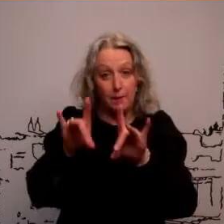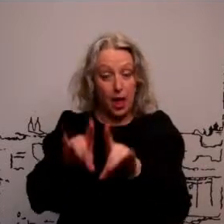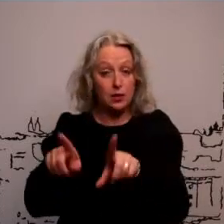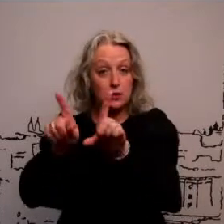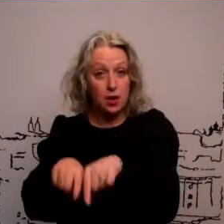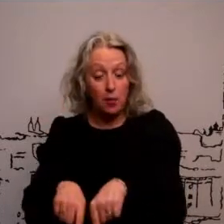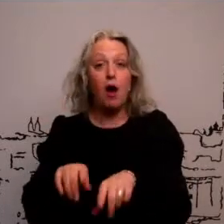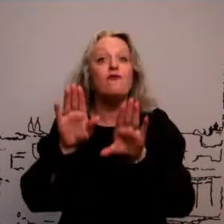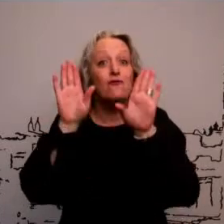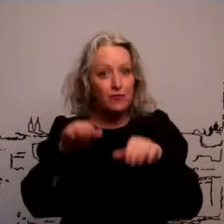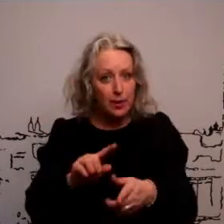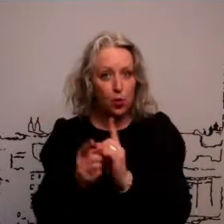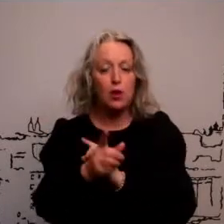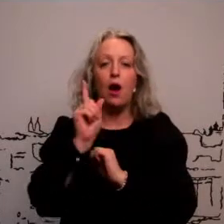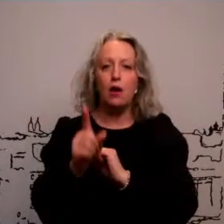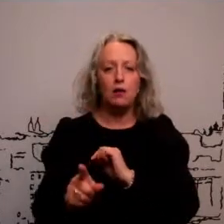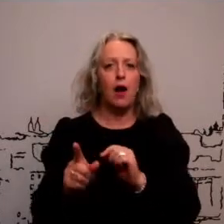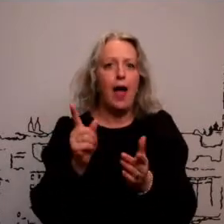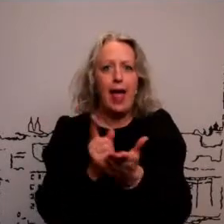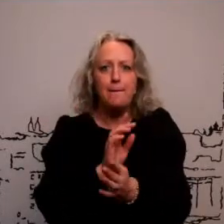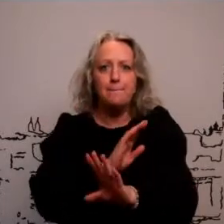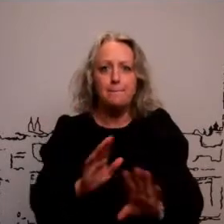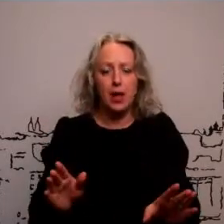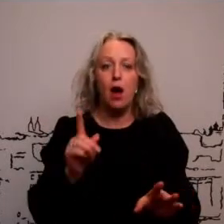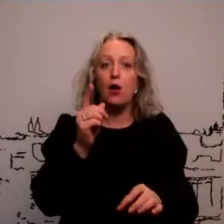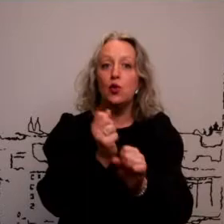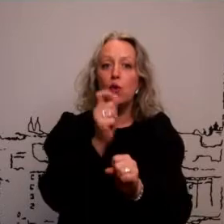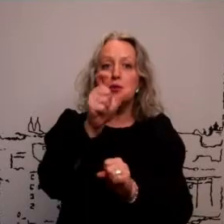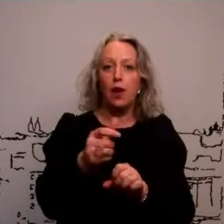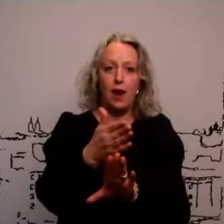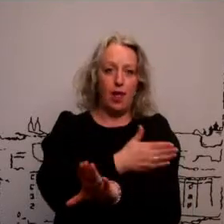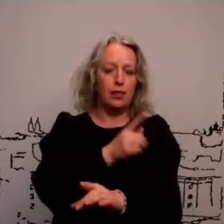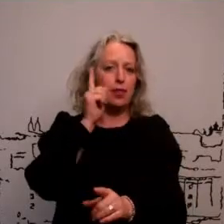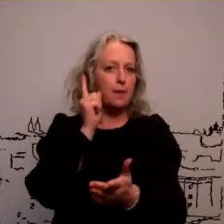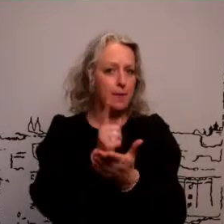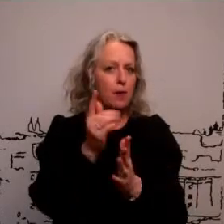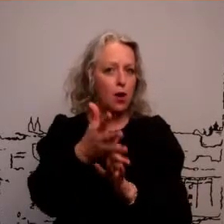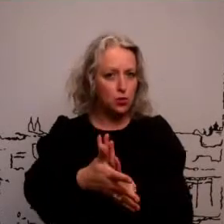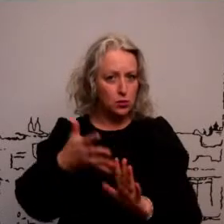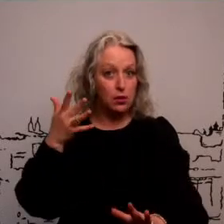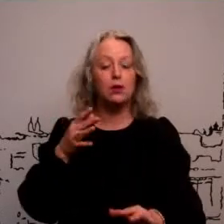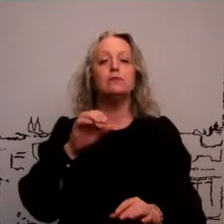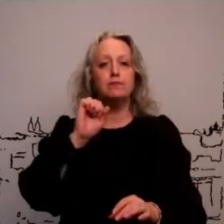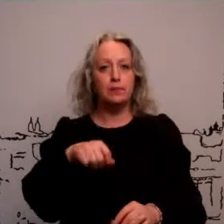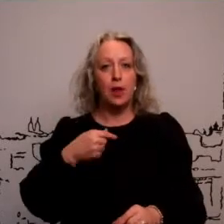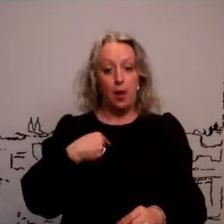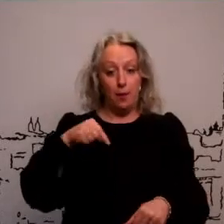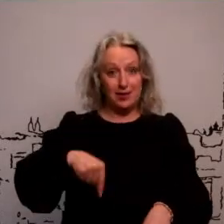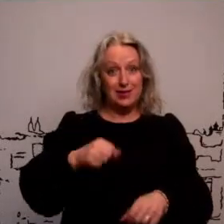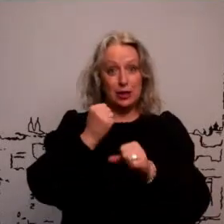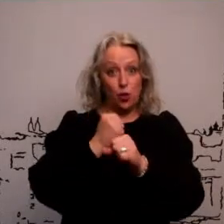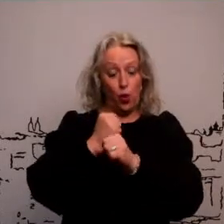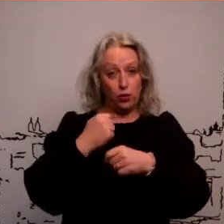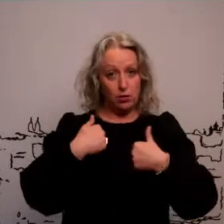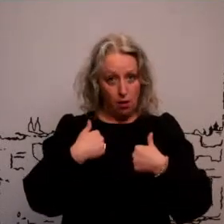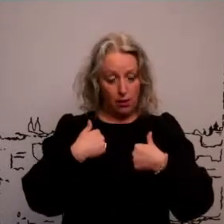aga sellisel juhul peavad olema sellel töötajal väga selge, et jah, kui ma töötan siin, siis